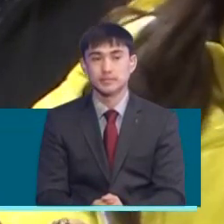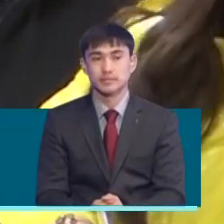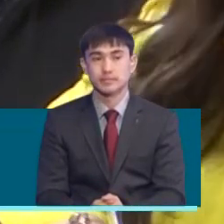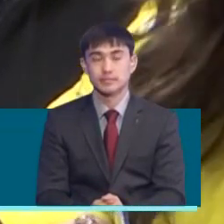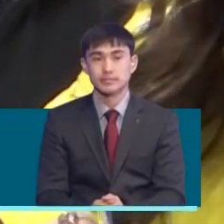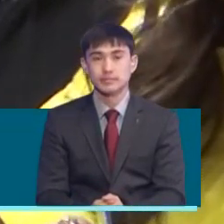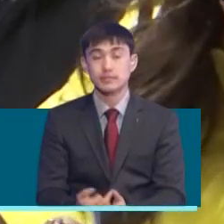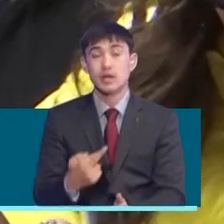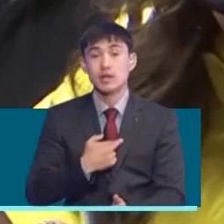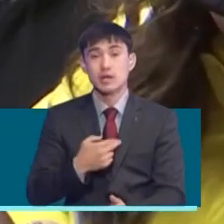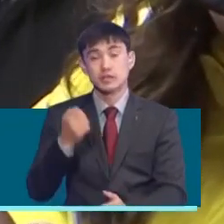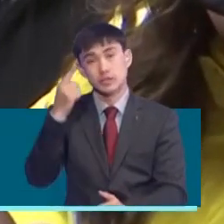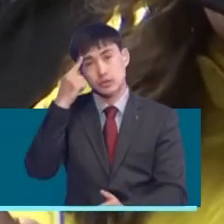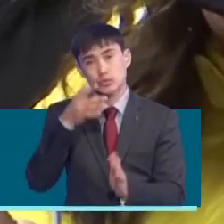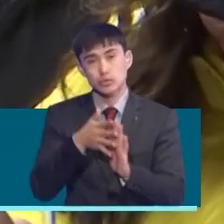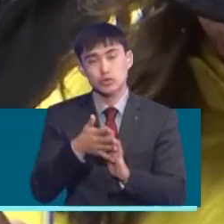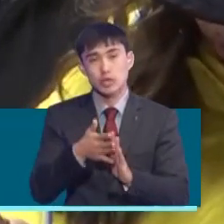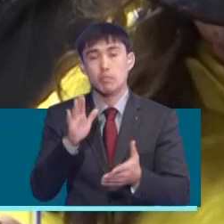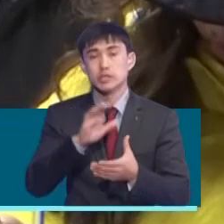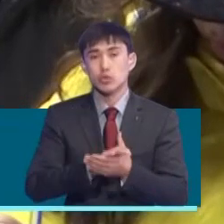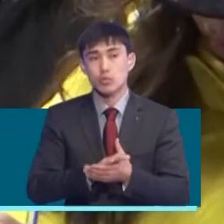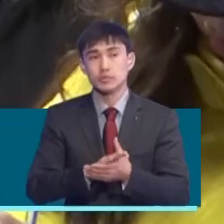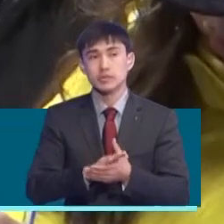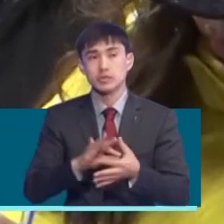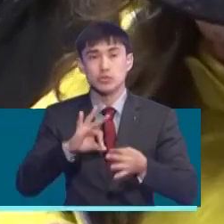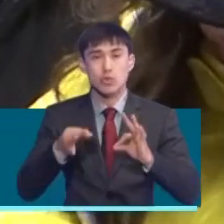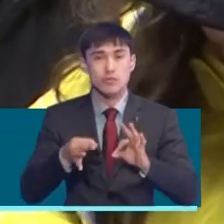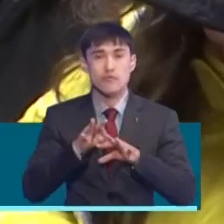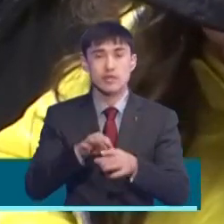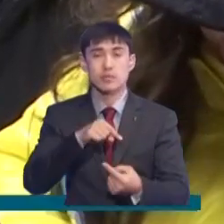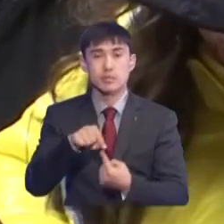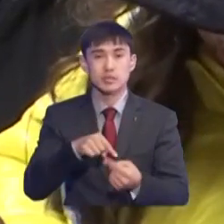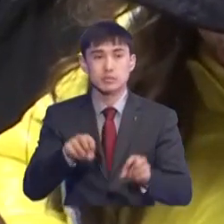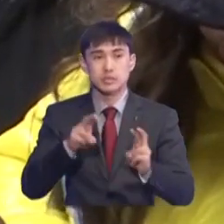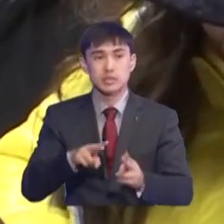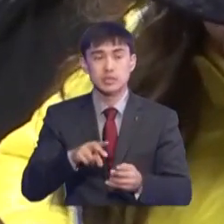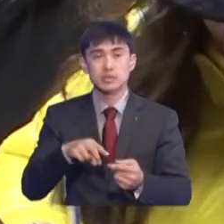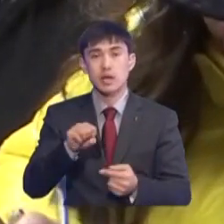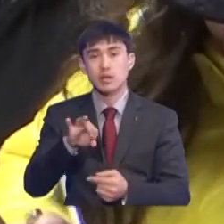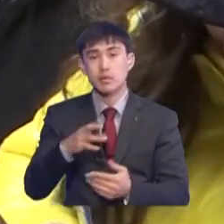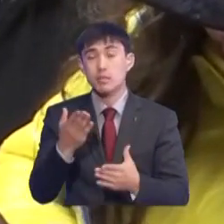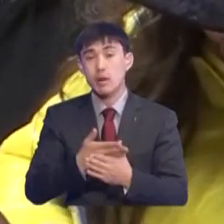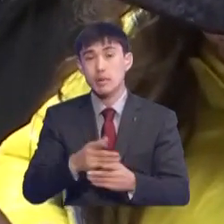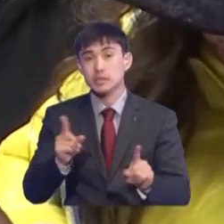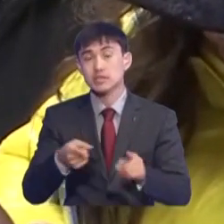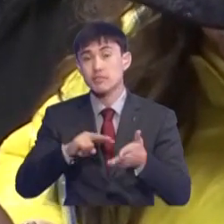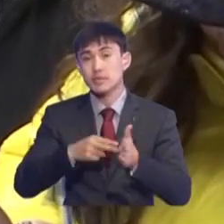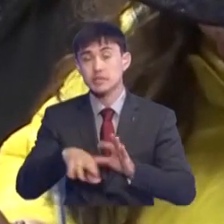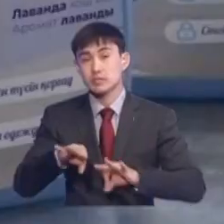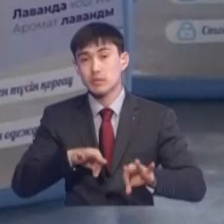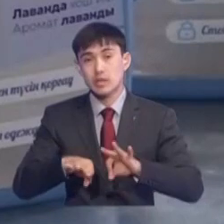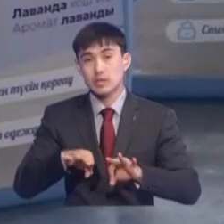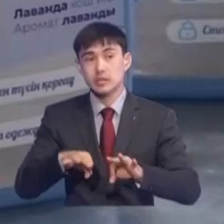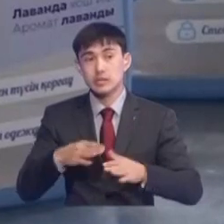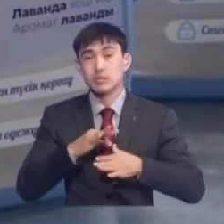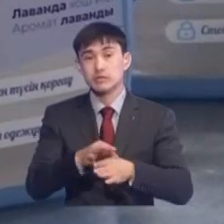химии Я всё тщательно изучил познакомился с тонкостями ведения бизнеса специалисты палаты предпринимателей помогли составить бизнес-план и